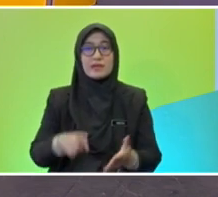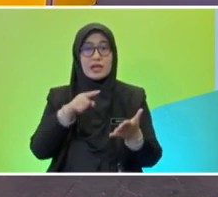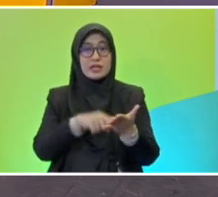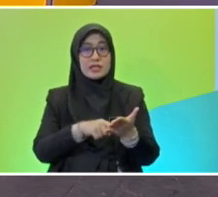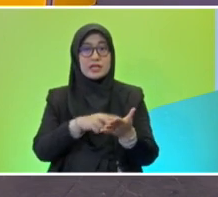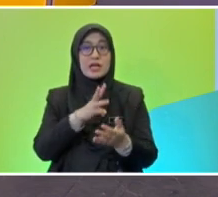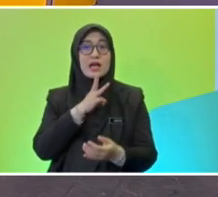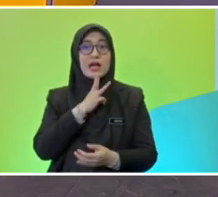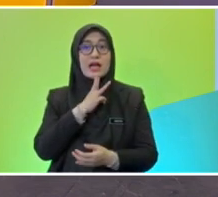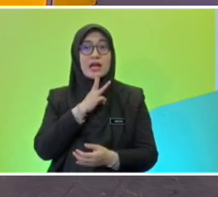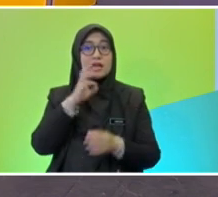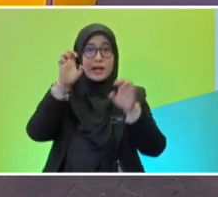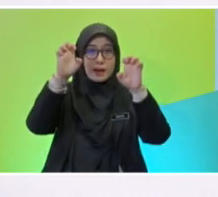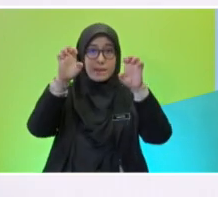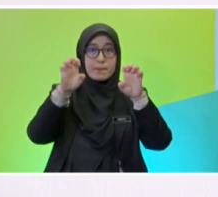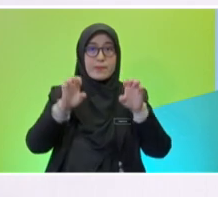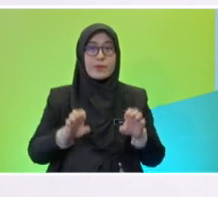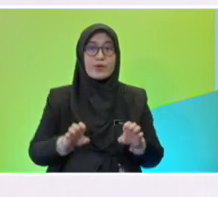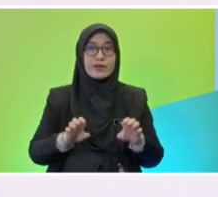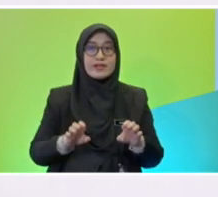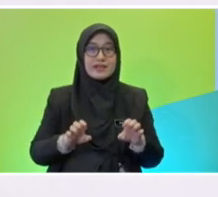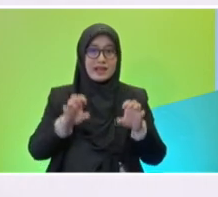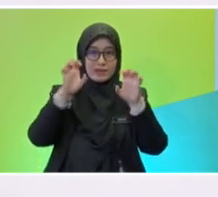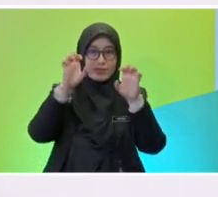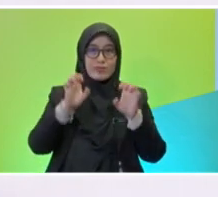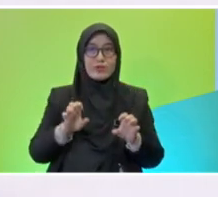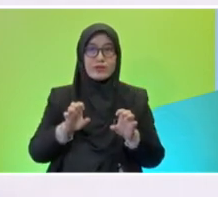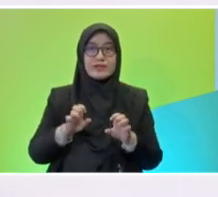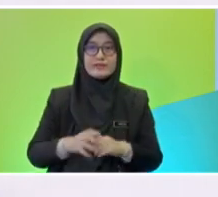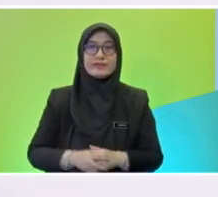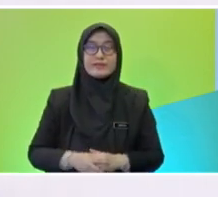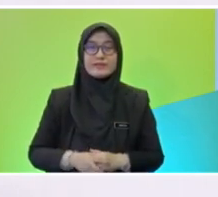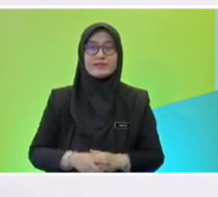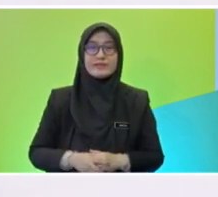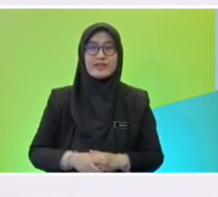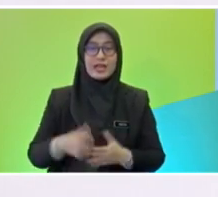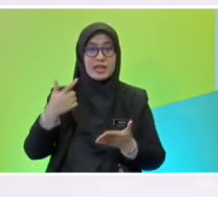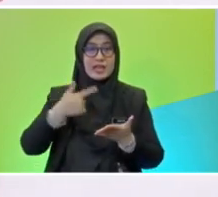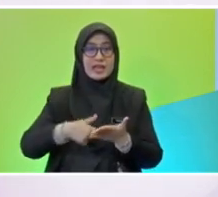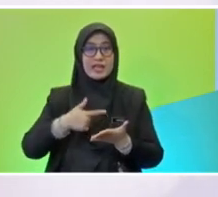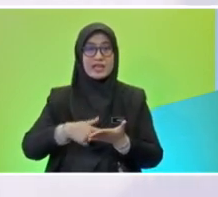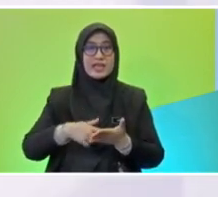embun ya I Ambon Oke betul betul